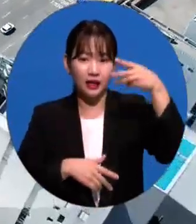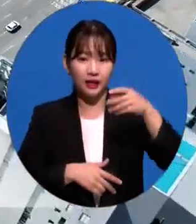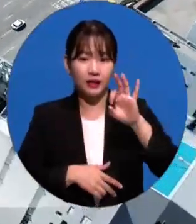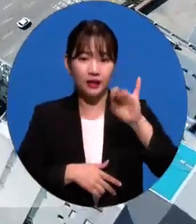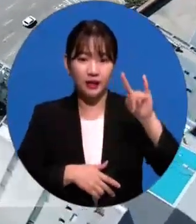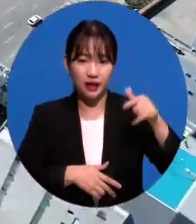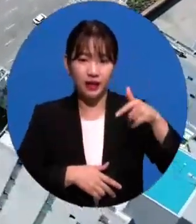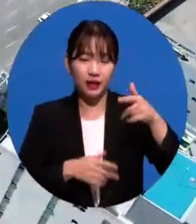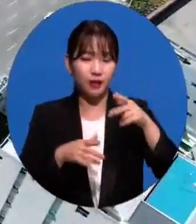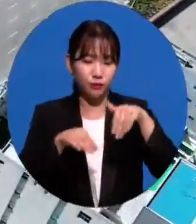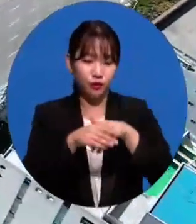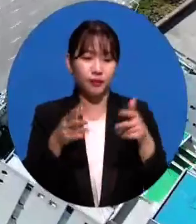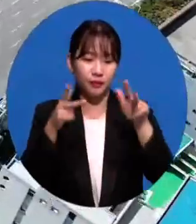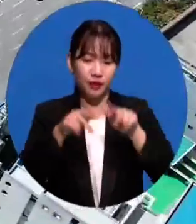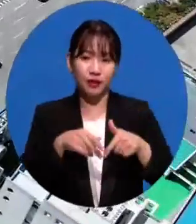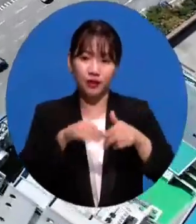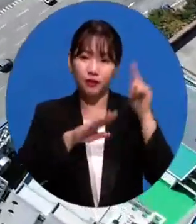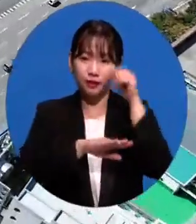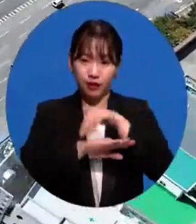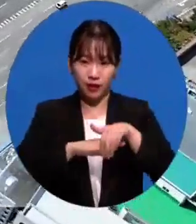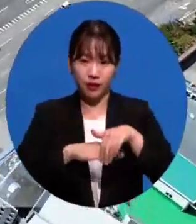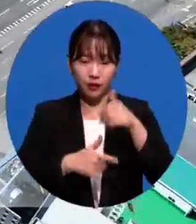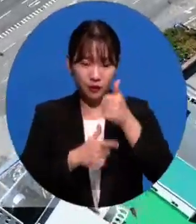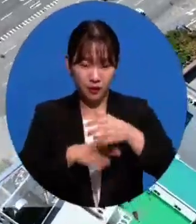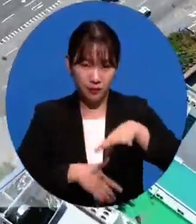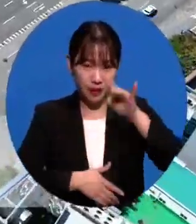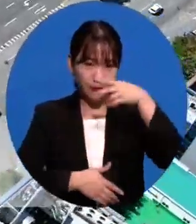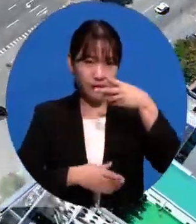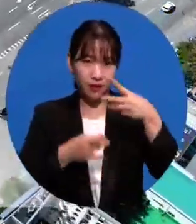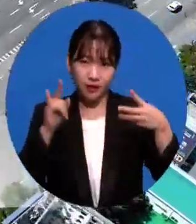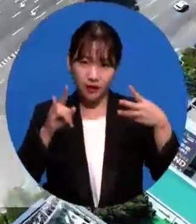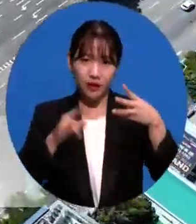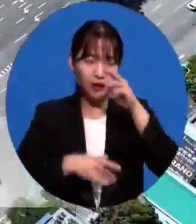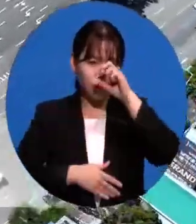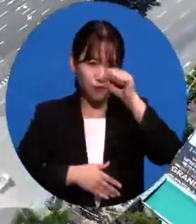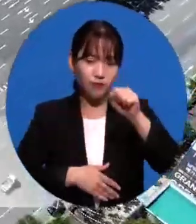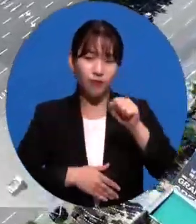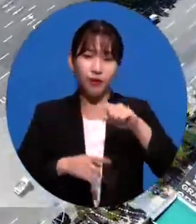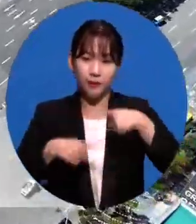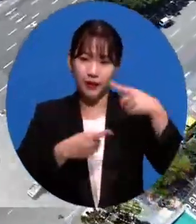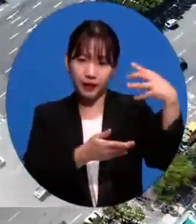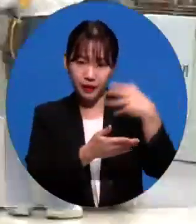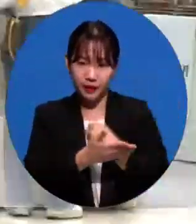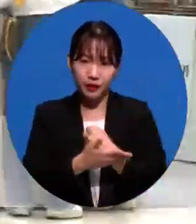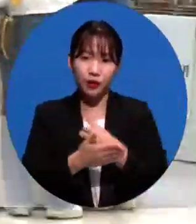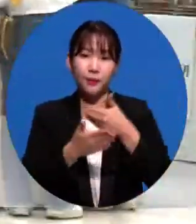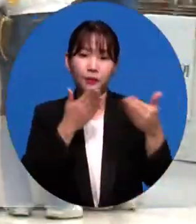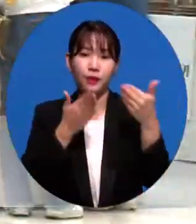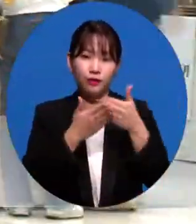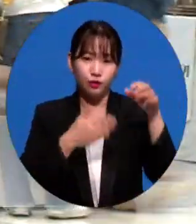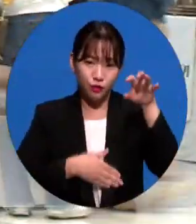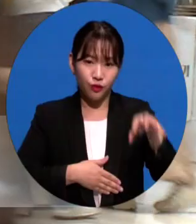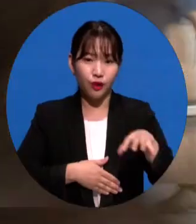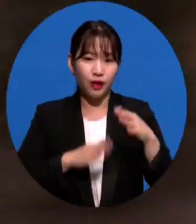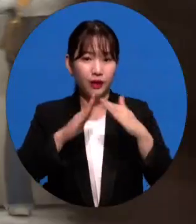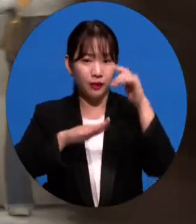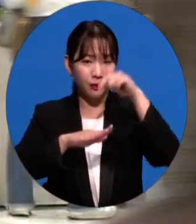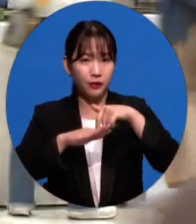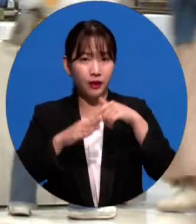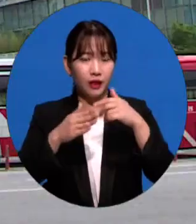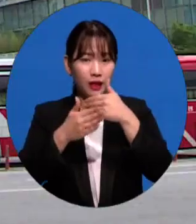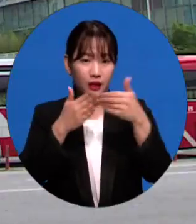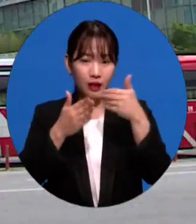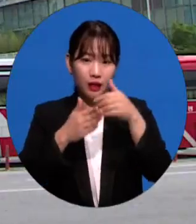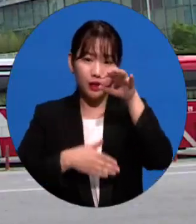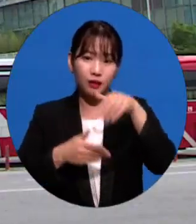조성할 계획입니다 호남 최초로 3대 명품 브랜드를 입점하고 미술관급 갤러리와 옥상공원 등을 조성한다는 겁니다